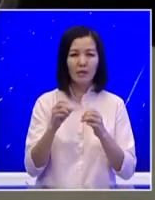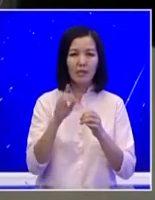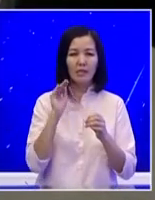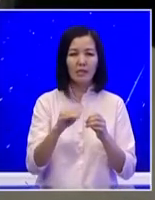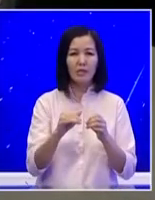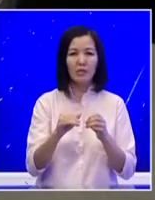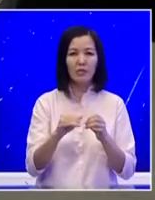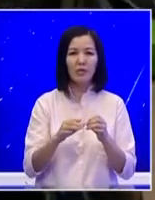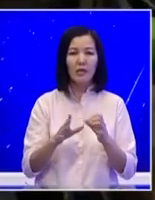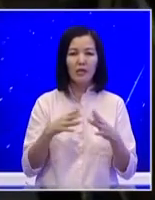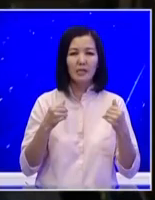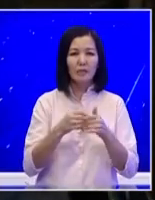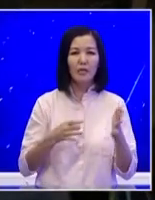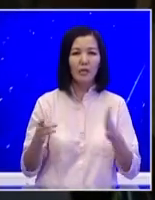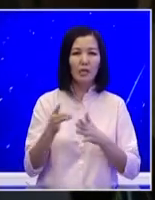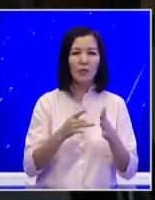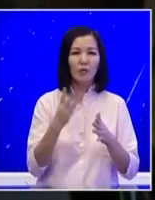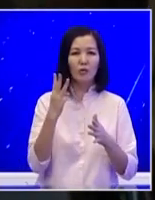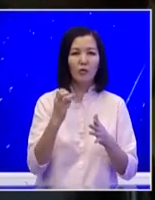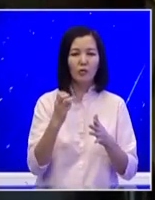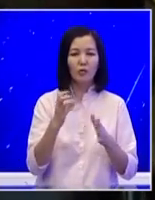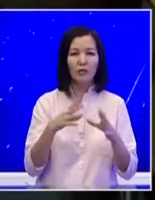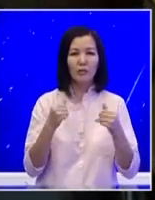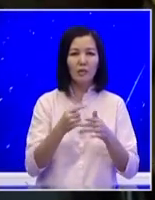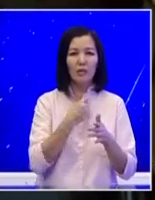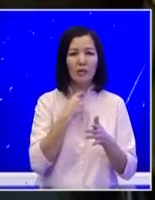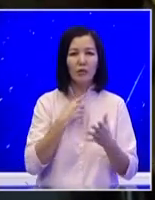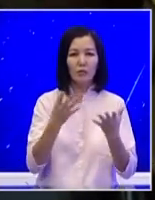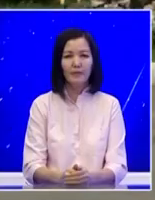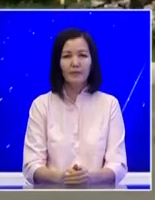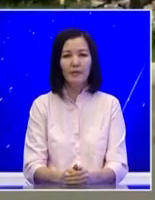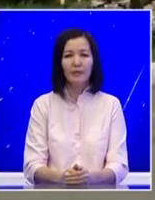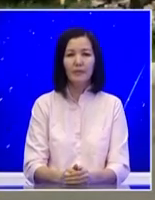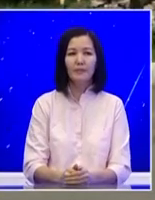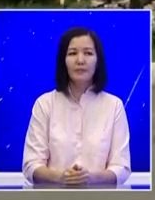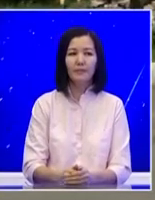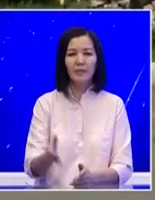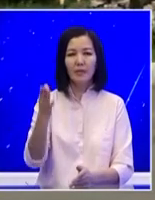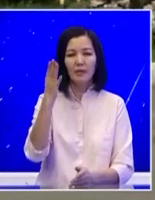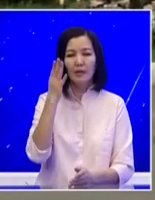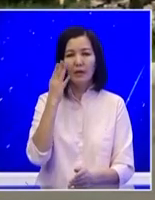11 тысяч семей региона и 300 семей Талдыкургана получили продуктовые наборы.